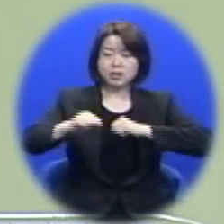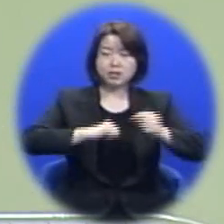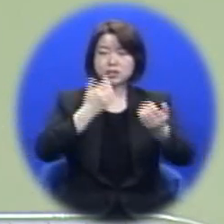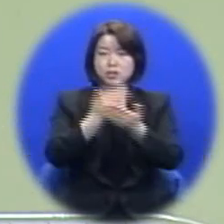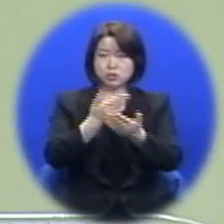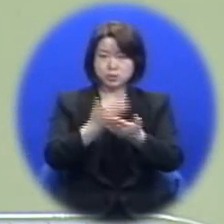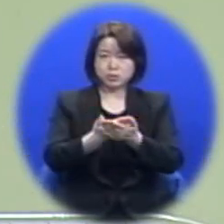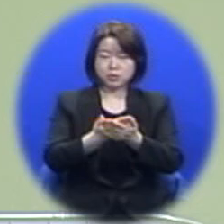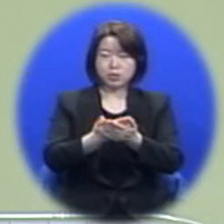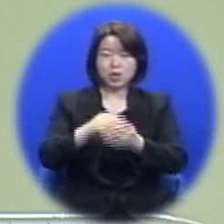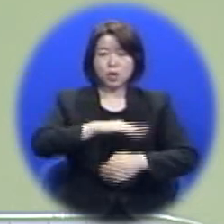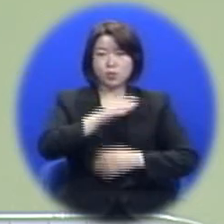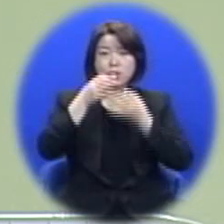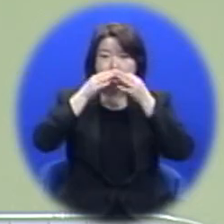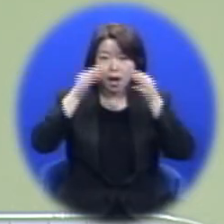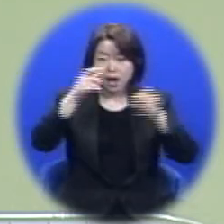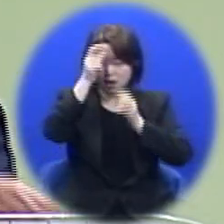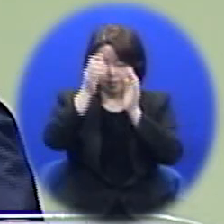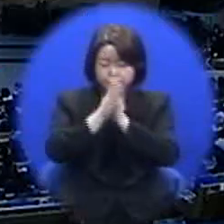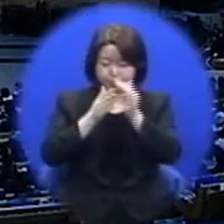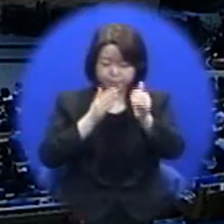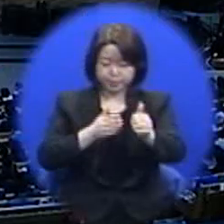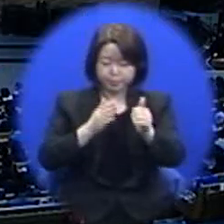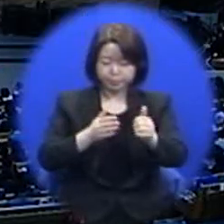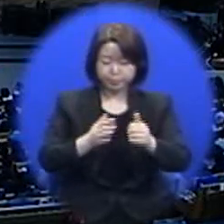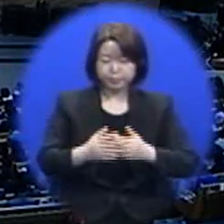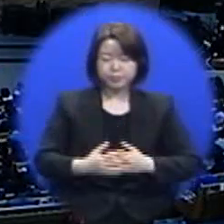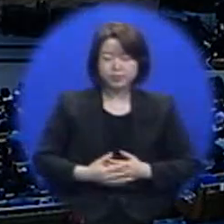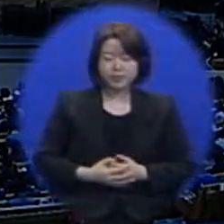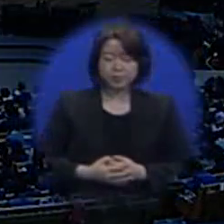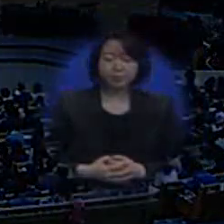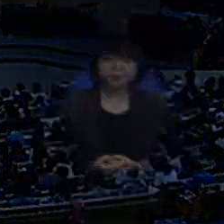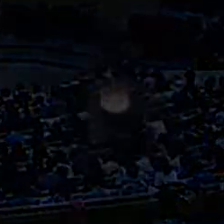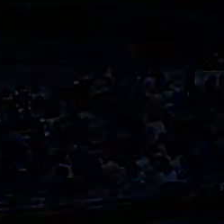주옵소서 우리 통성으로 기도하겠습니다 은혜와 사랑의 종말 하신 아버지